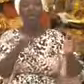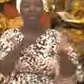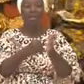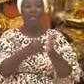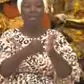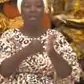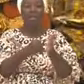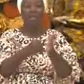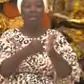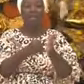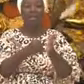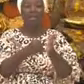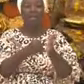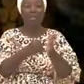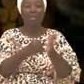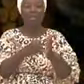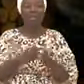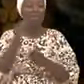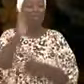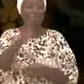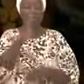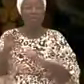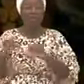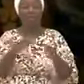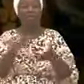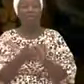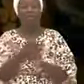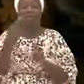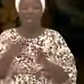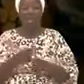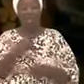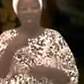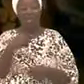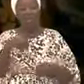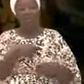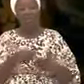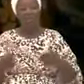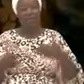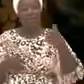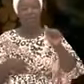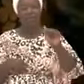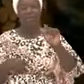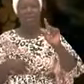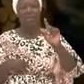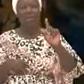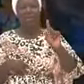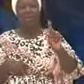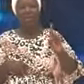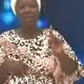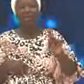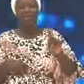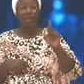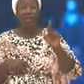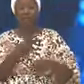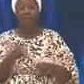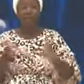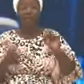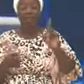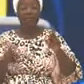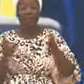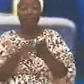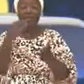jeudi ce sera faire verser 11 de ses chapitres